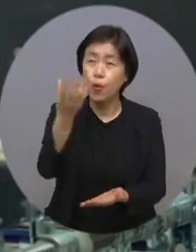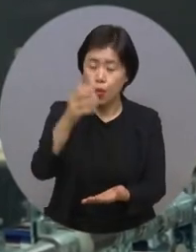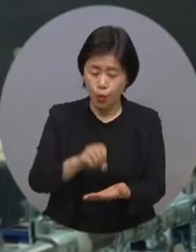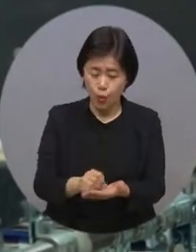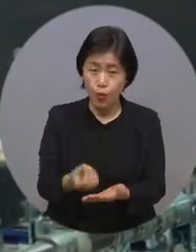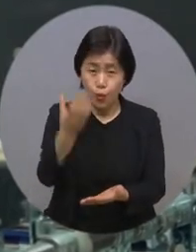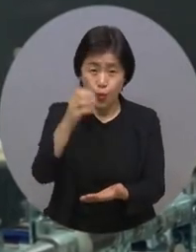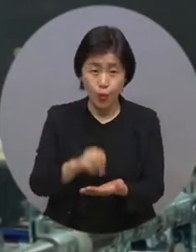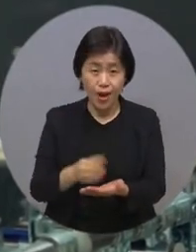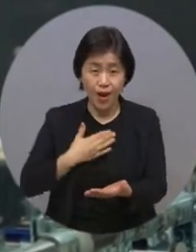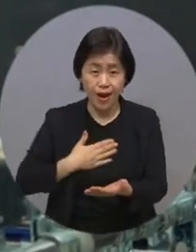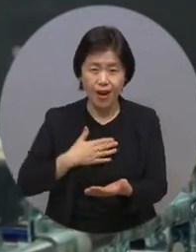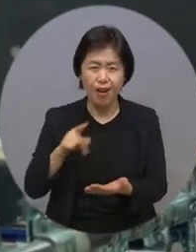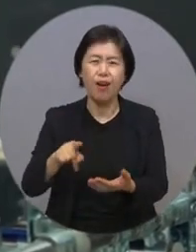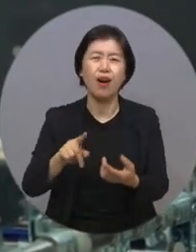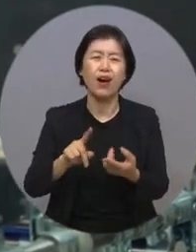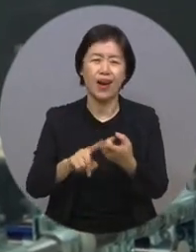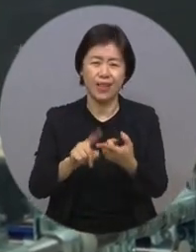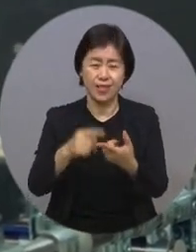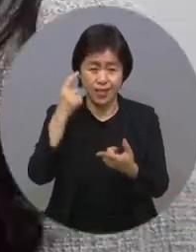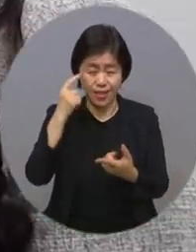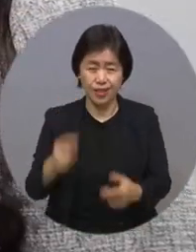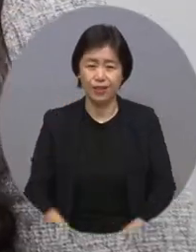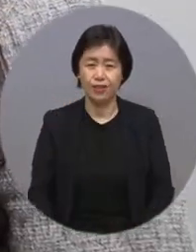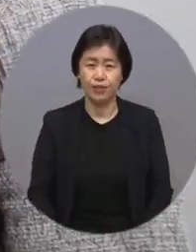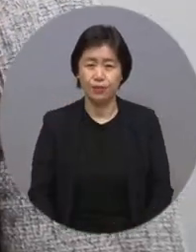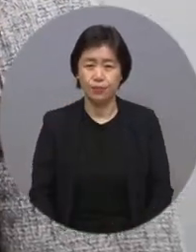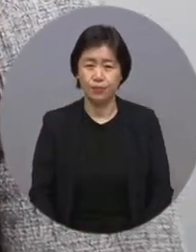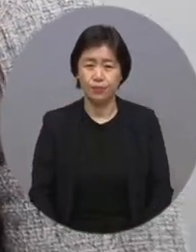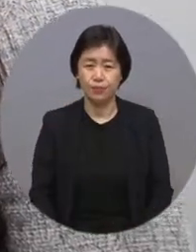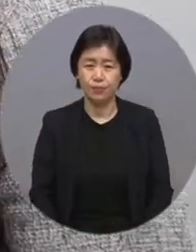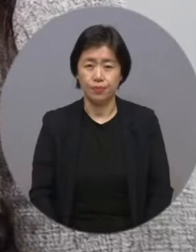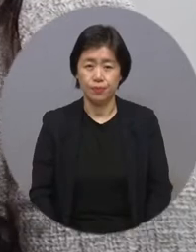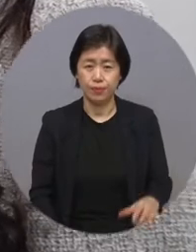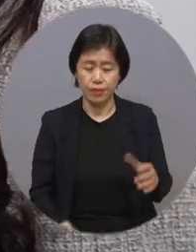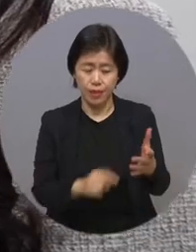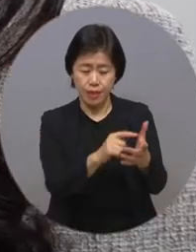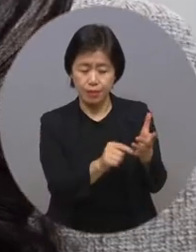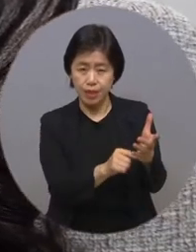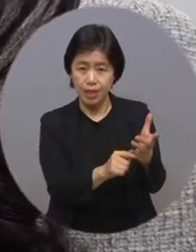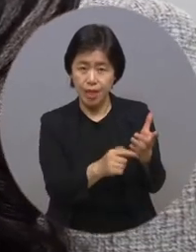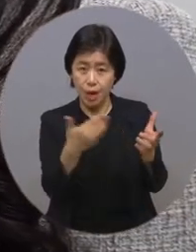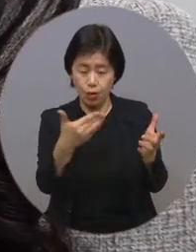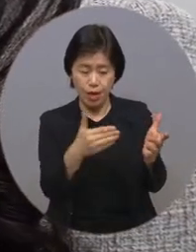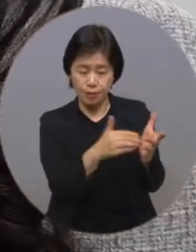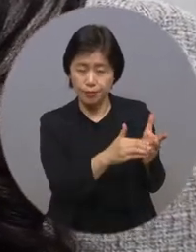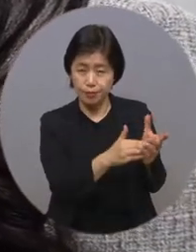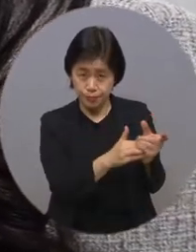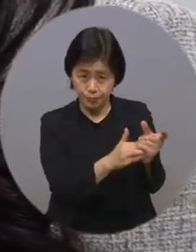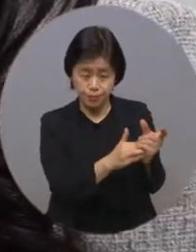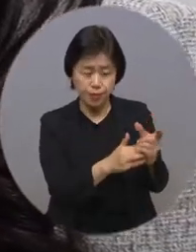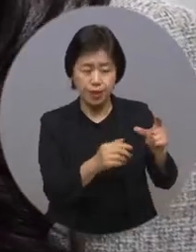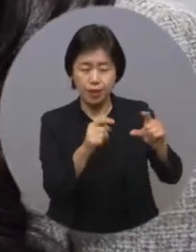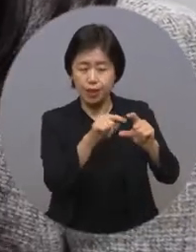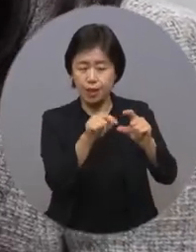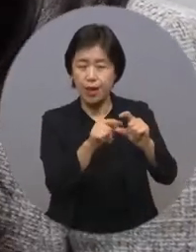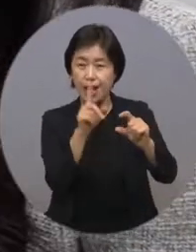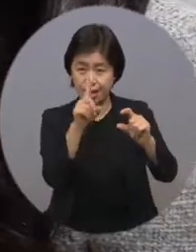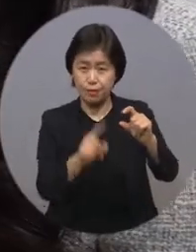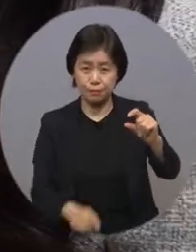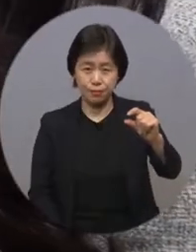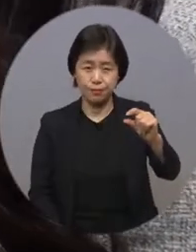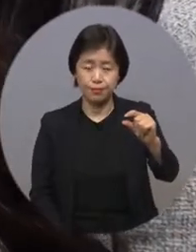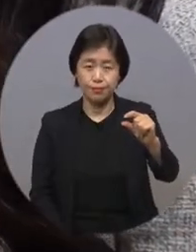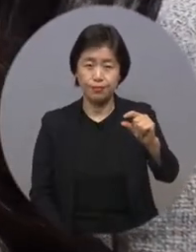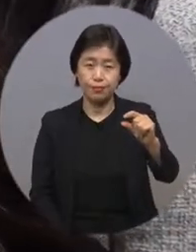잡고서는 하는 네, 그 방법으로 생각을 하시면 되시고요. 그래서 드라이버 볼트가 떨어지지 않게 잡아주시고 엄지랑 검지를 이용해서 볼트 하나만 잡으실